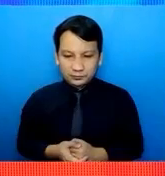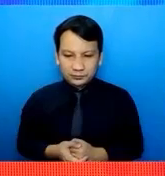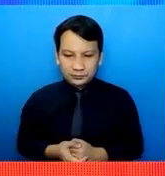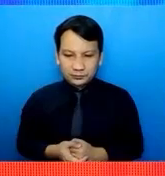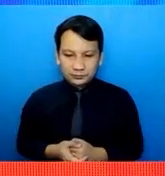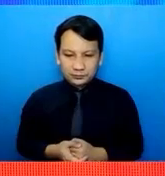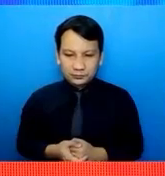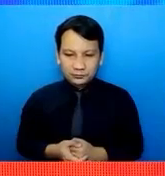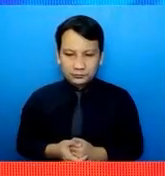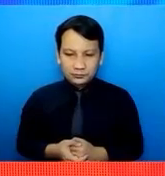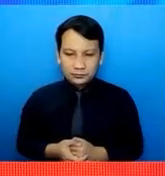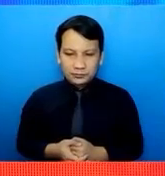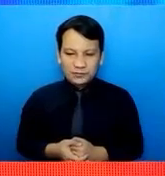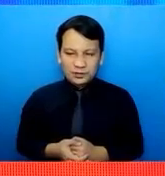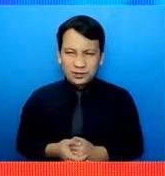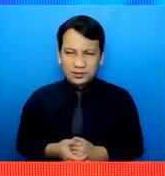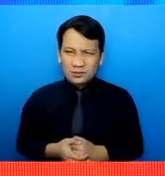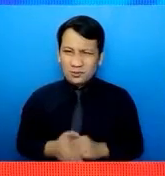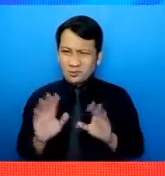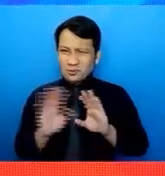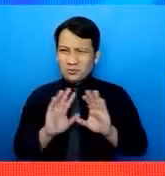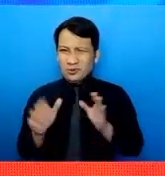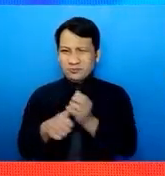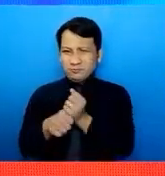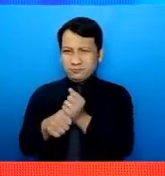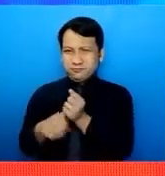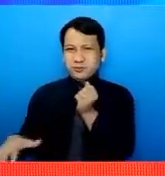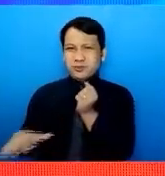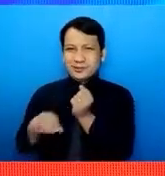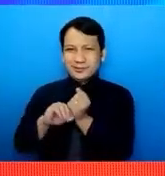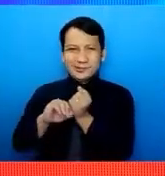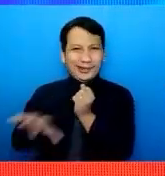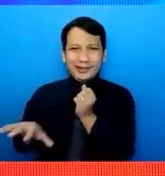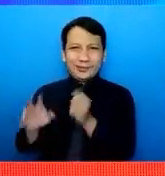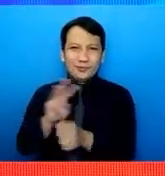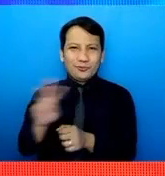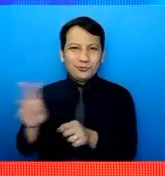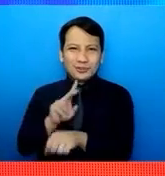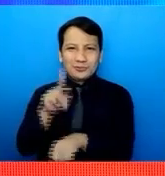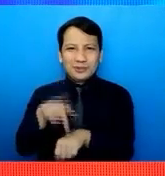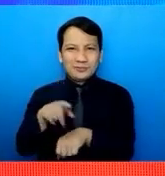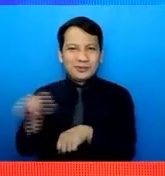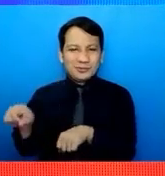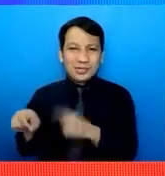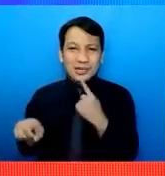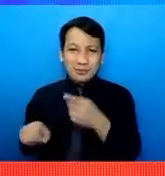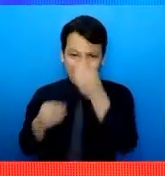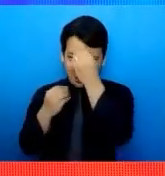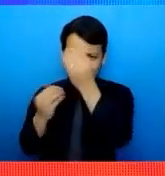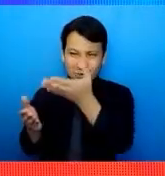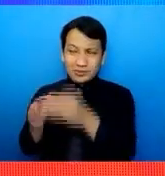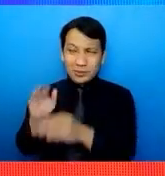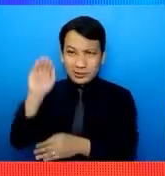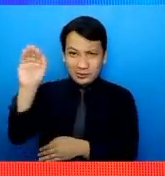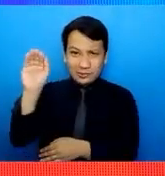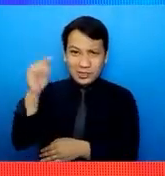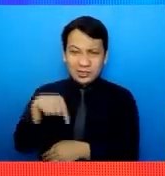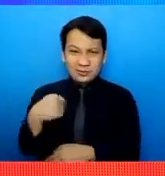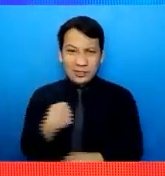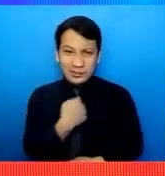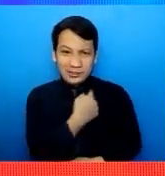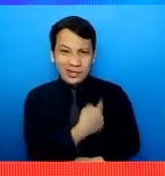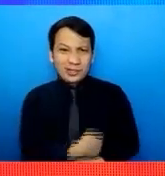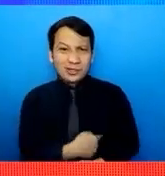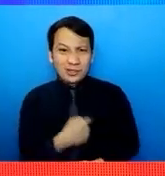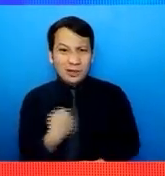Huwag gawing inodoro ang West Philippine Sea. Yan ang buwelta ng ilang opisyal sa mga Chinese vessel na nagtatapo naman unang dumi ng